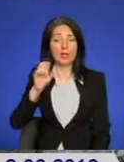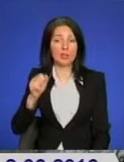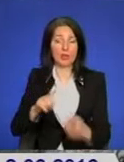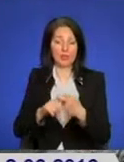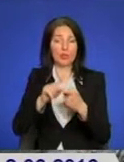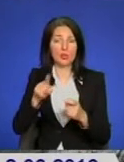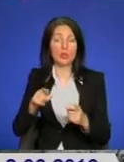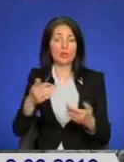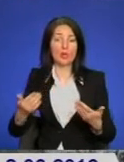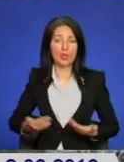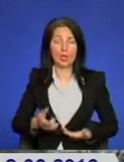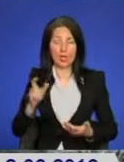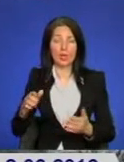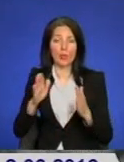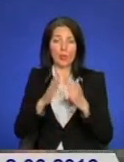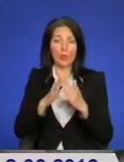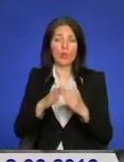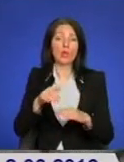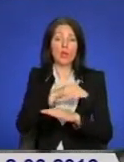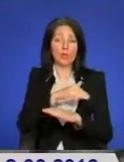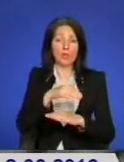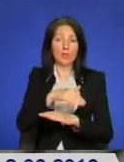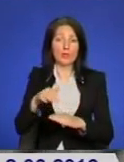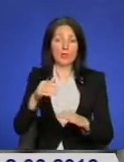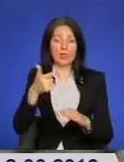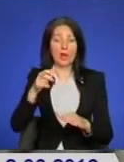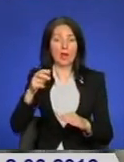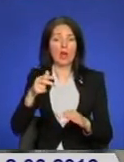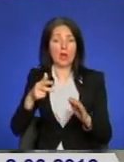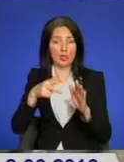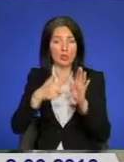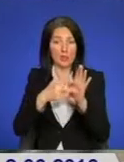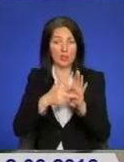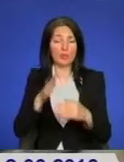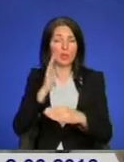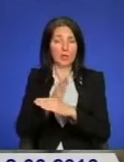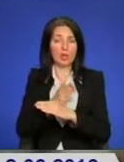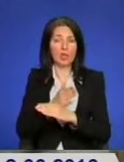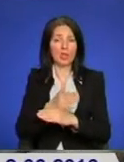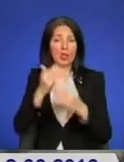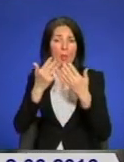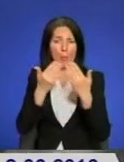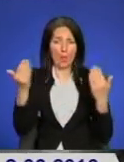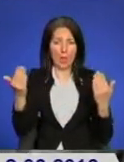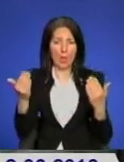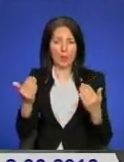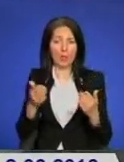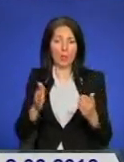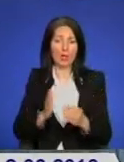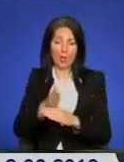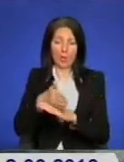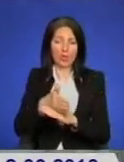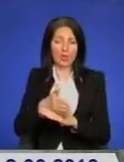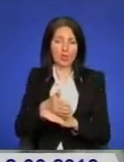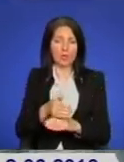проспекті Злуки 8 перекрили бетонними блоками прохід до зупинки громадського транспорту. Цей прохід був споконвіку. Якщо ми подивимося